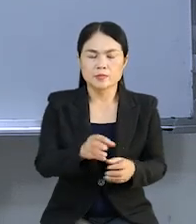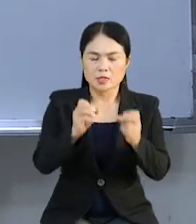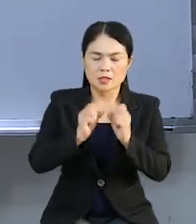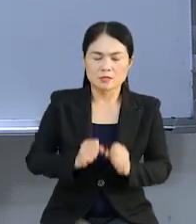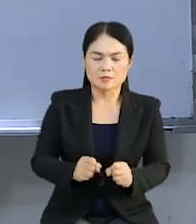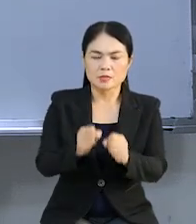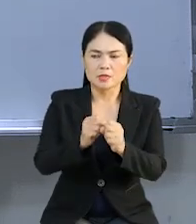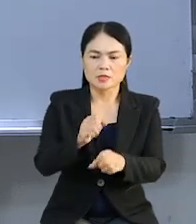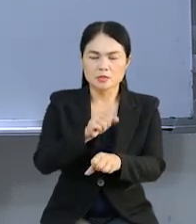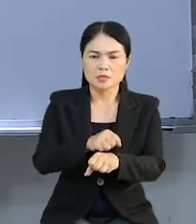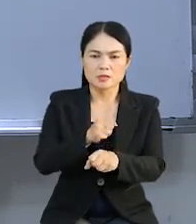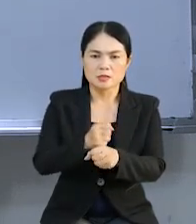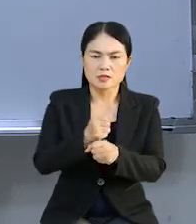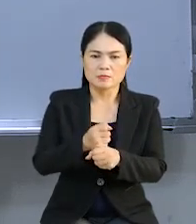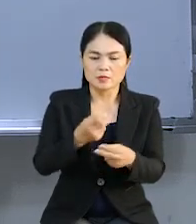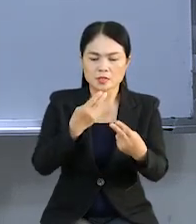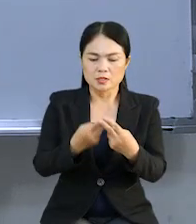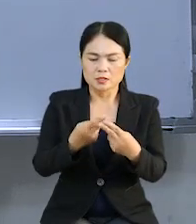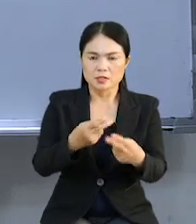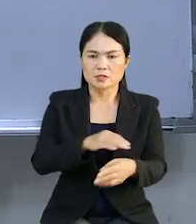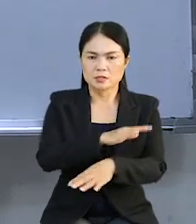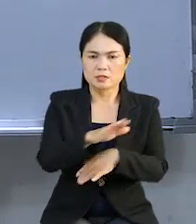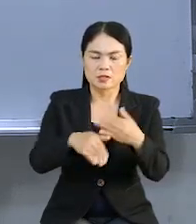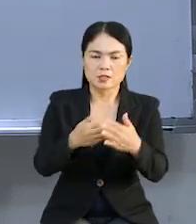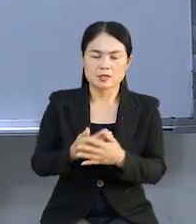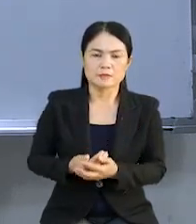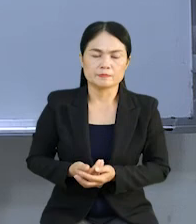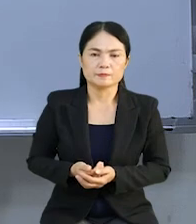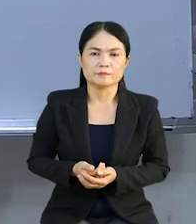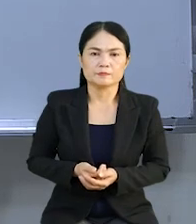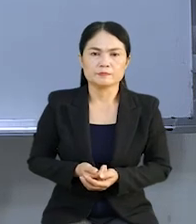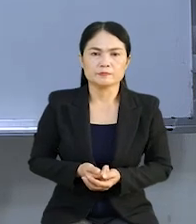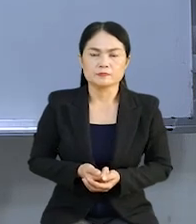ถอะมันติดติดยืนหนังชลายแต่ออกขณี